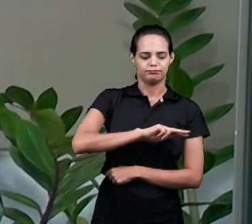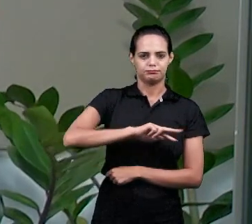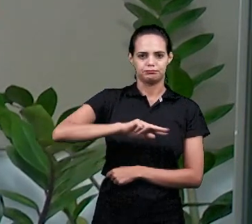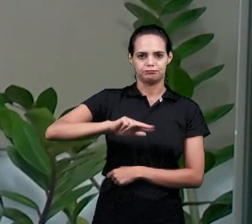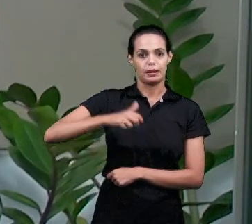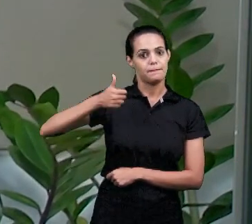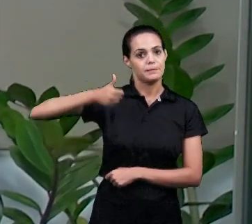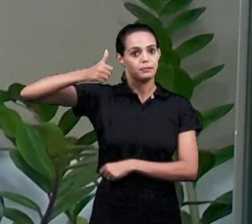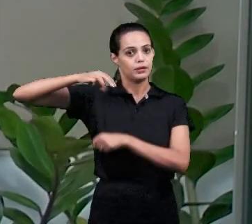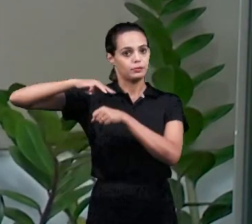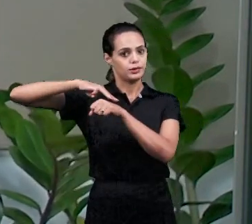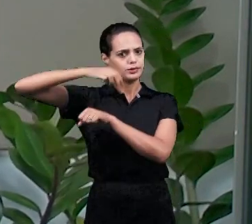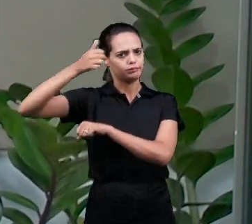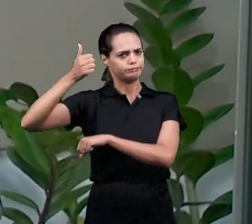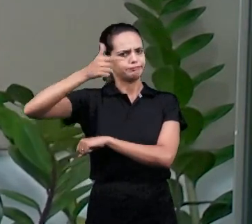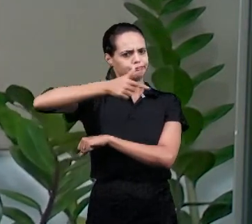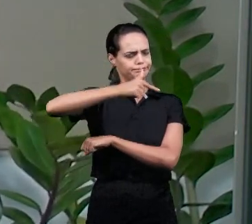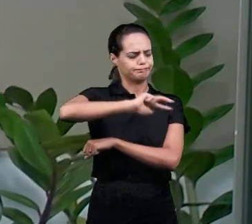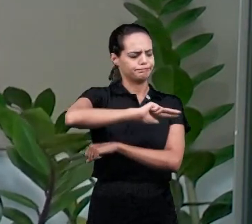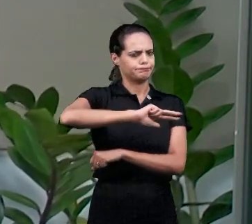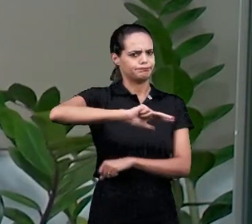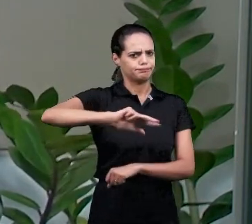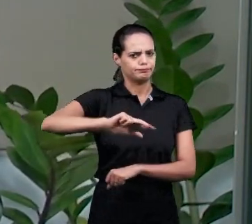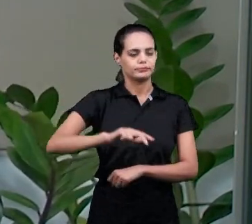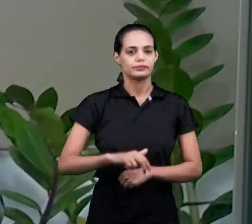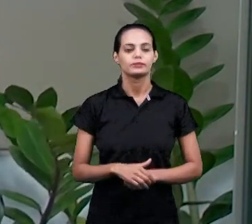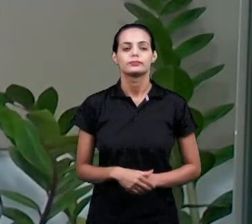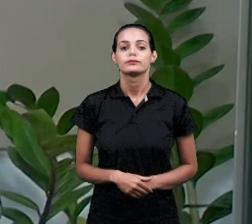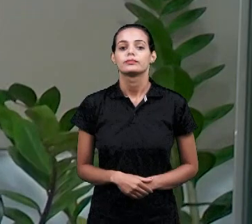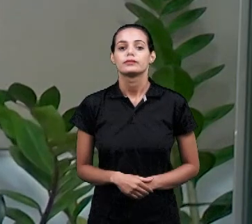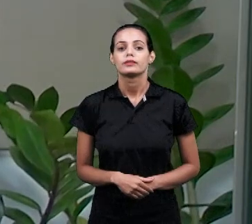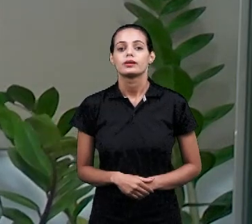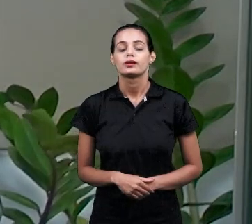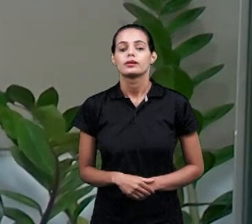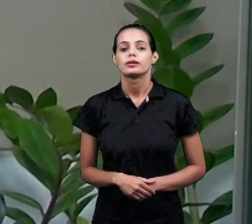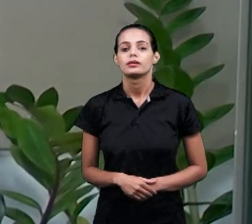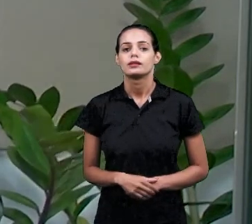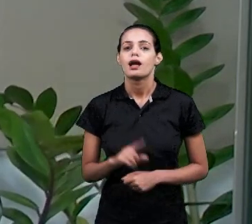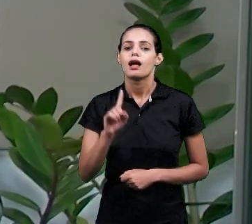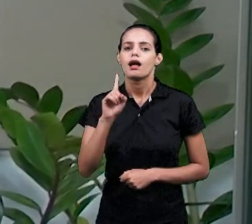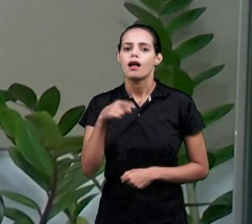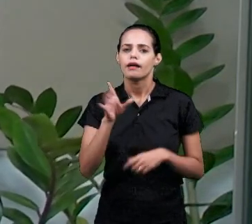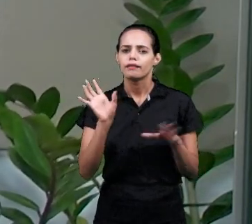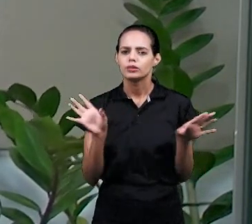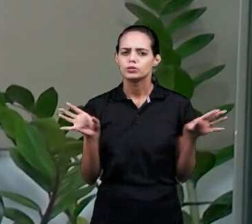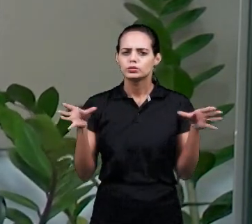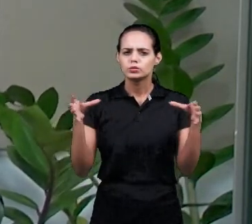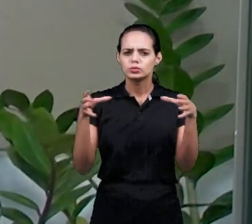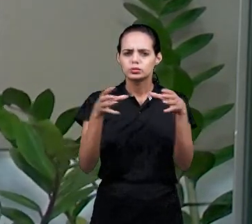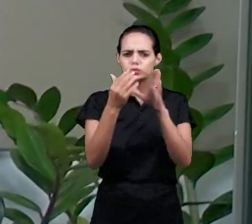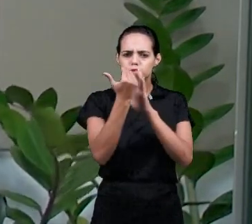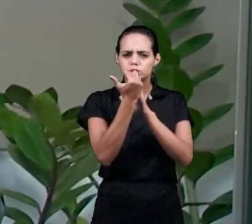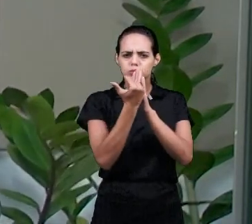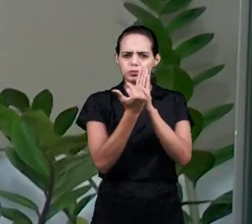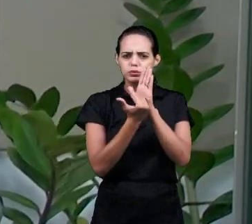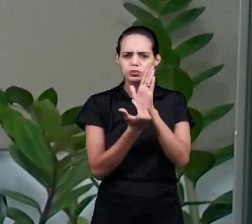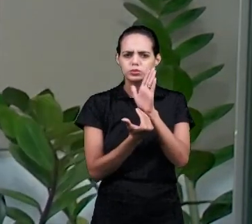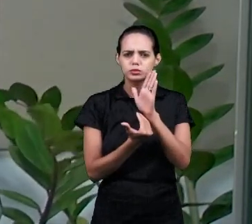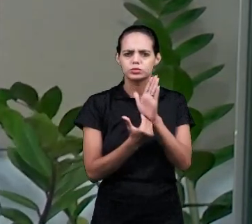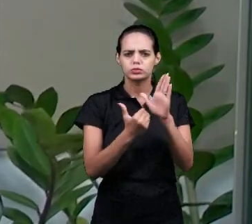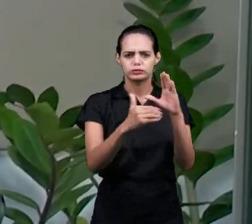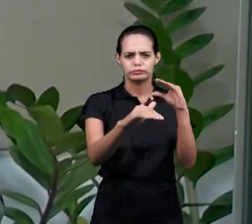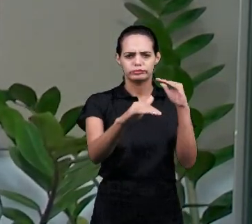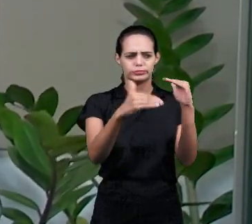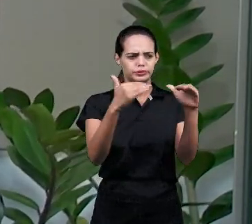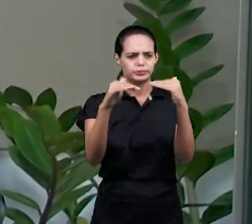qu'en vérité, c'est un ensemble. Nous avons reçu une quantité immense, mais j'ai séparé